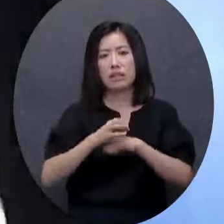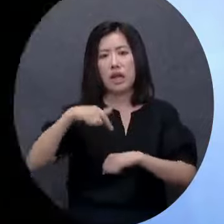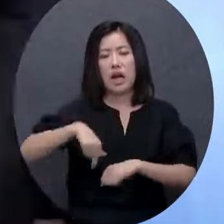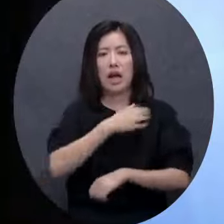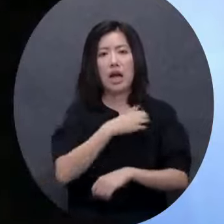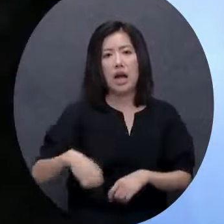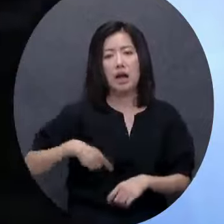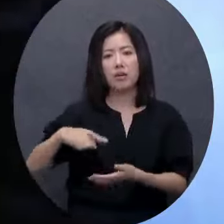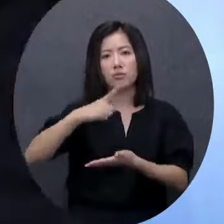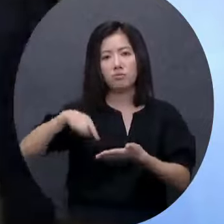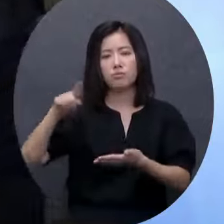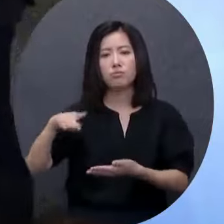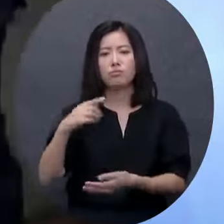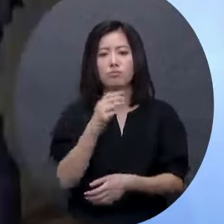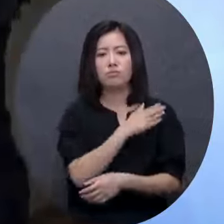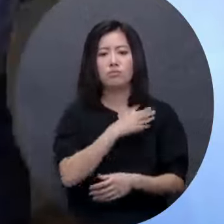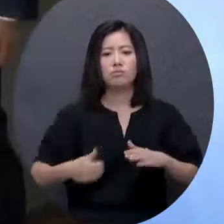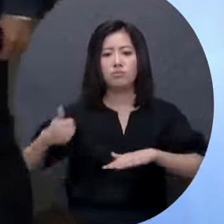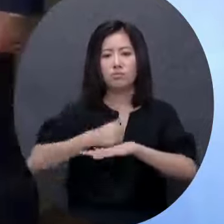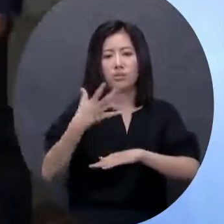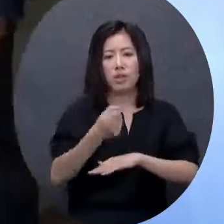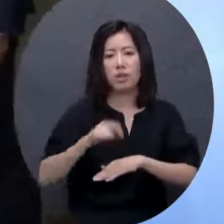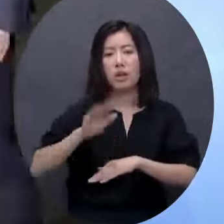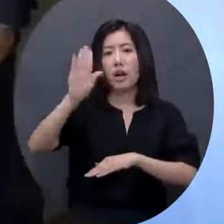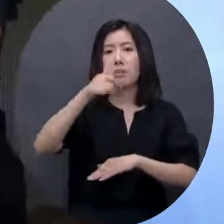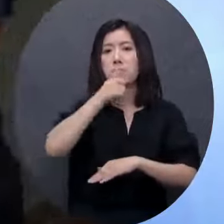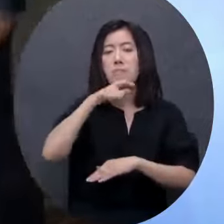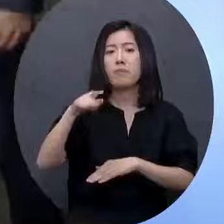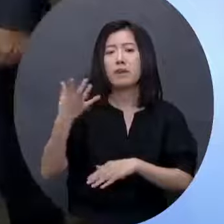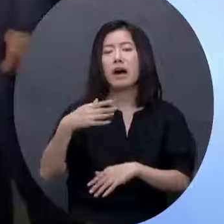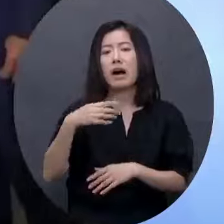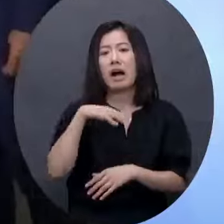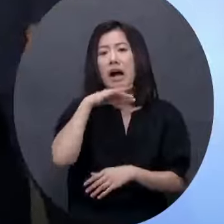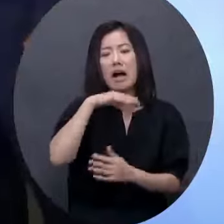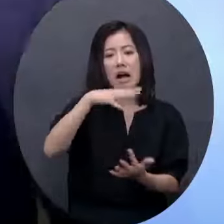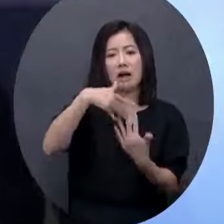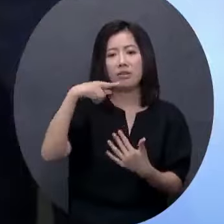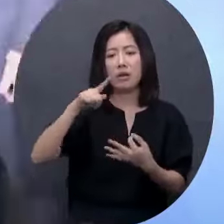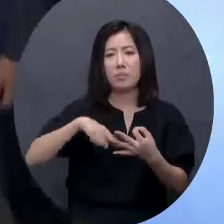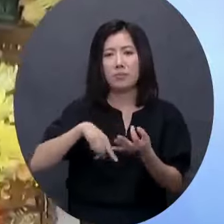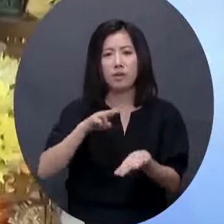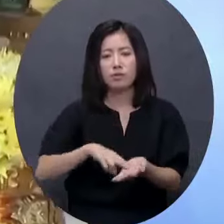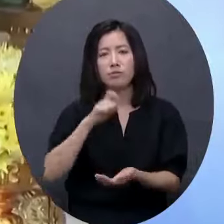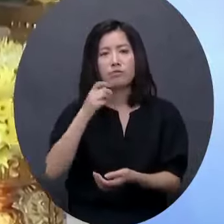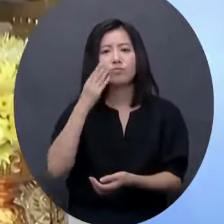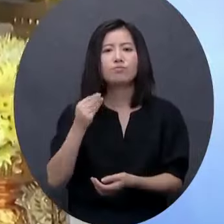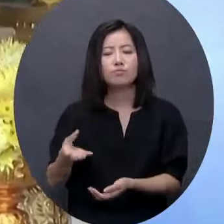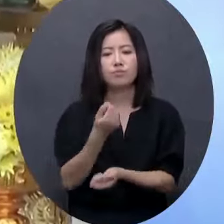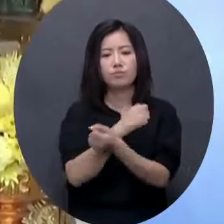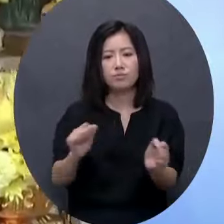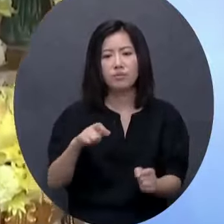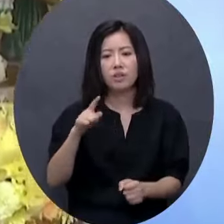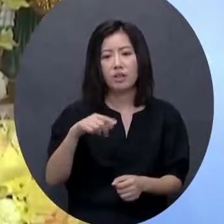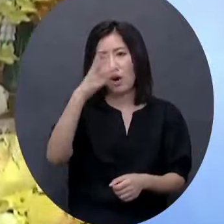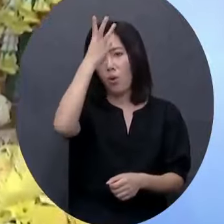選總理後一日，他的爸爸原本正是處於假釋的前總理他信獲得特赦。根據泰國皇家赦